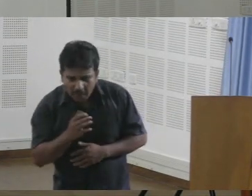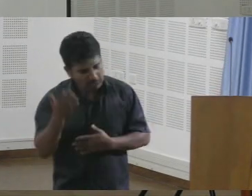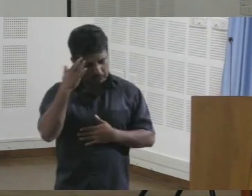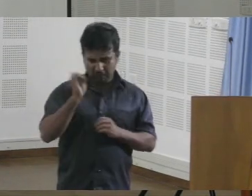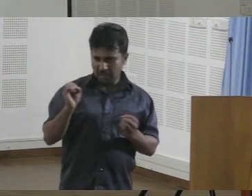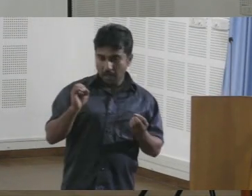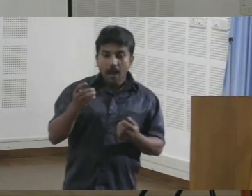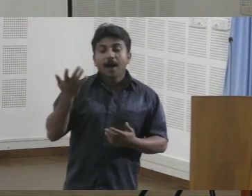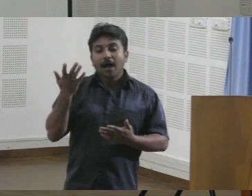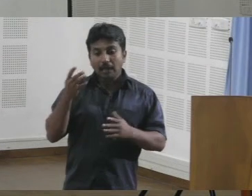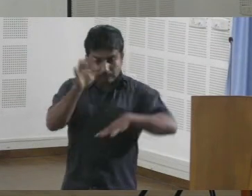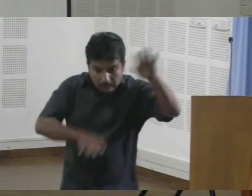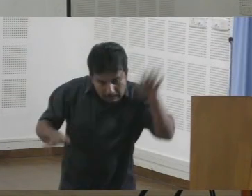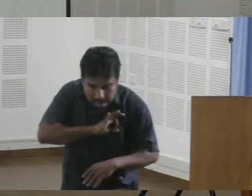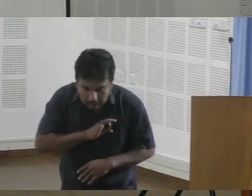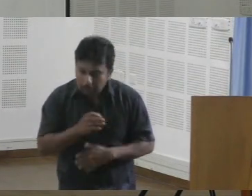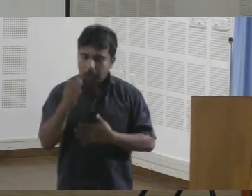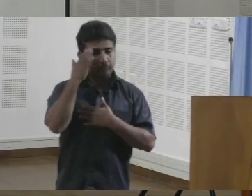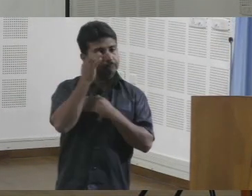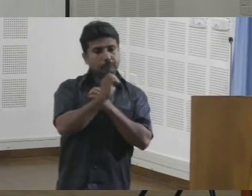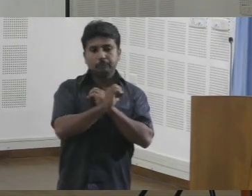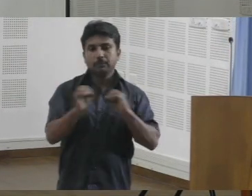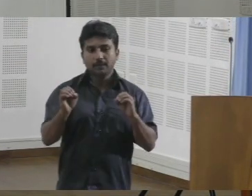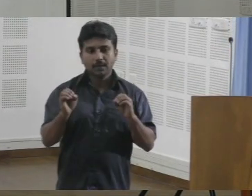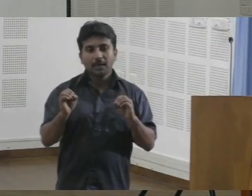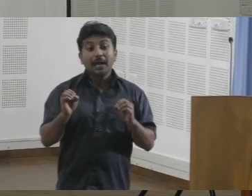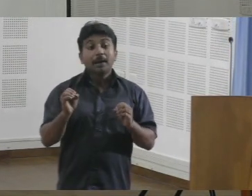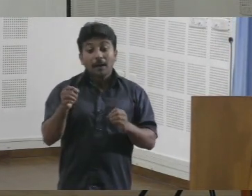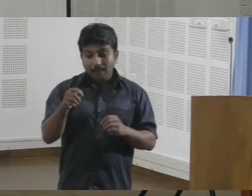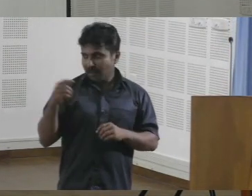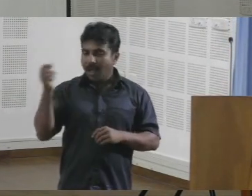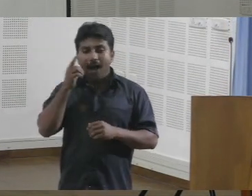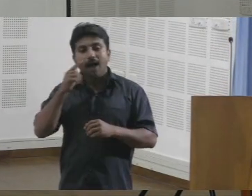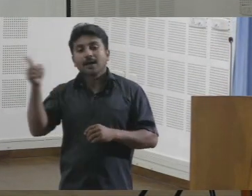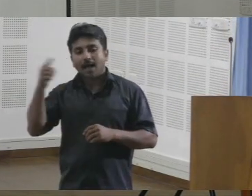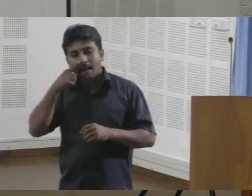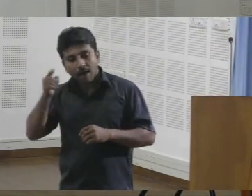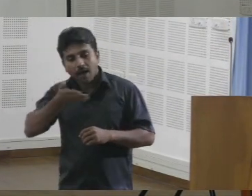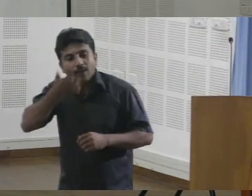സെൻസറി ഇഷ്യൂസ് കാരണം ഫസ്റ്റ് അവർക്ക് ചിലപ്പോൾ ഫസ്റ്റ് ദിവസങ്ങളിൽ ബുദ്ധിമുട്ടുണ്ടാവും.